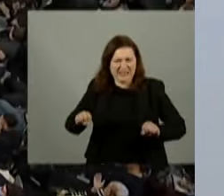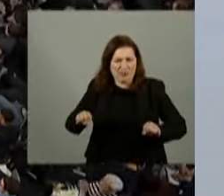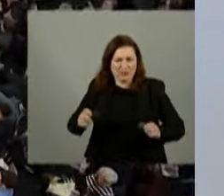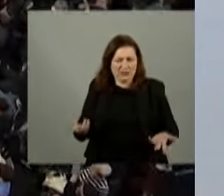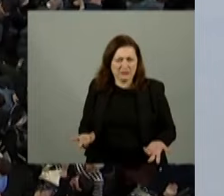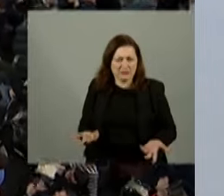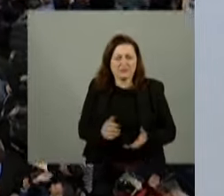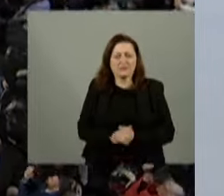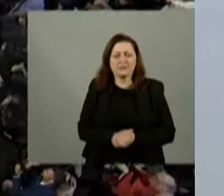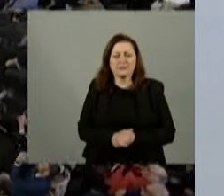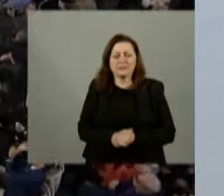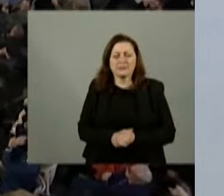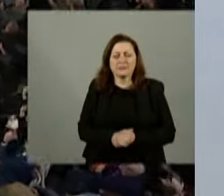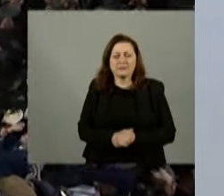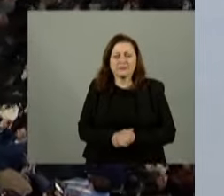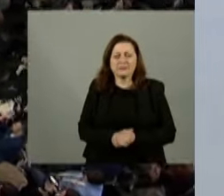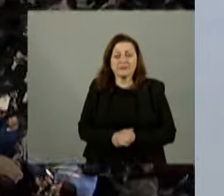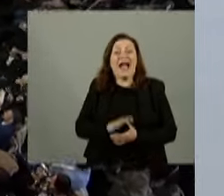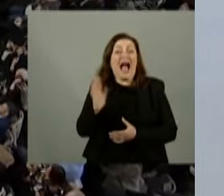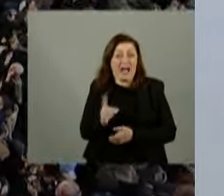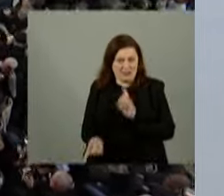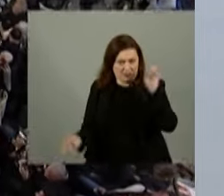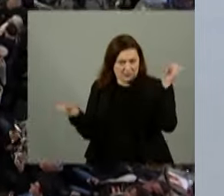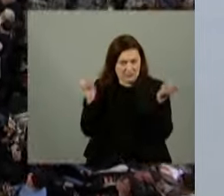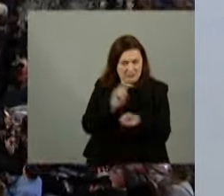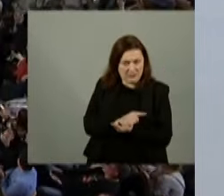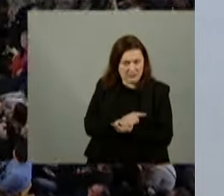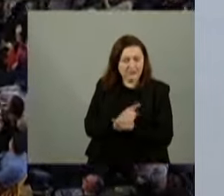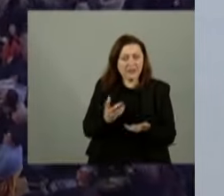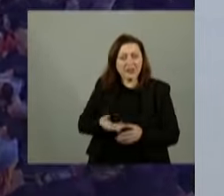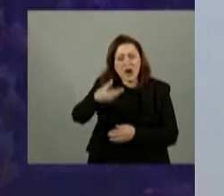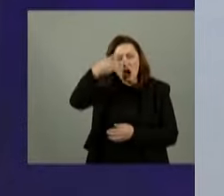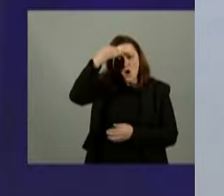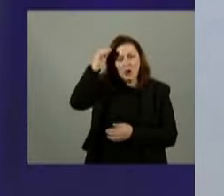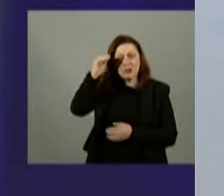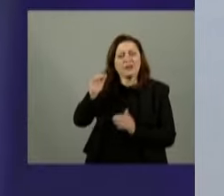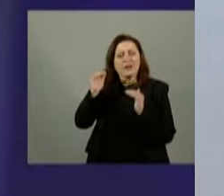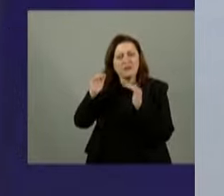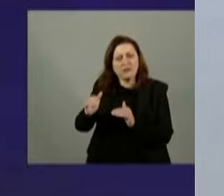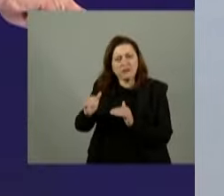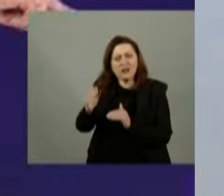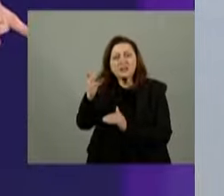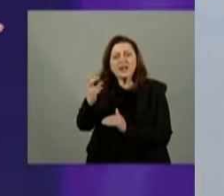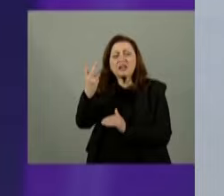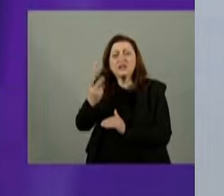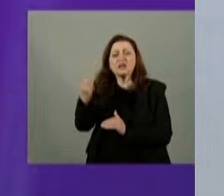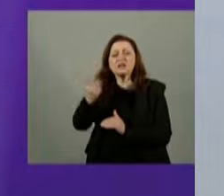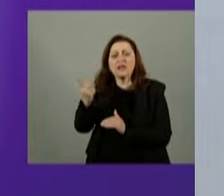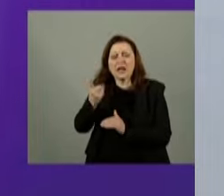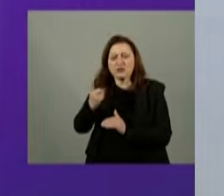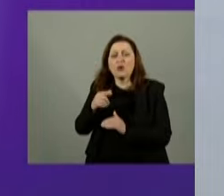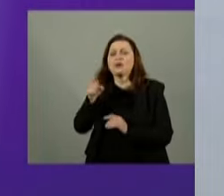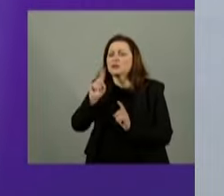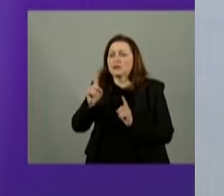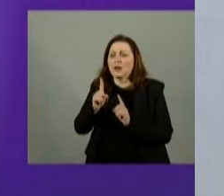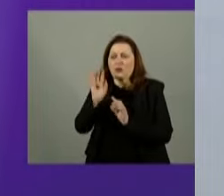όπως εξελίσσονται τα πράγματα, είναι πολύ δύσκολο να ευνοήσει τον κύριο Κασελάκη. Ενδεχομένως, εφόσον γινόταν δεκτή